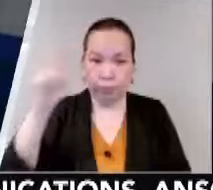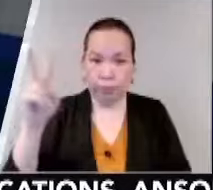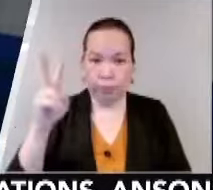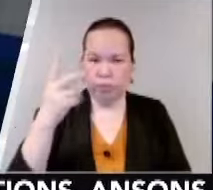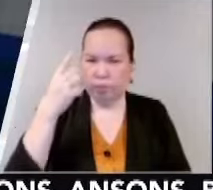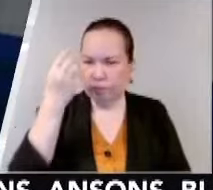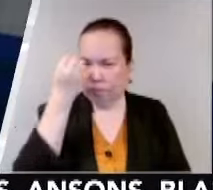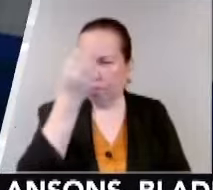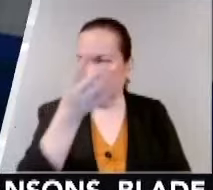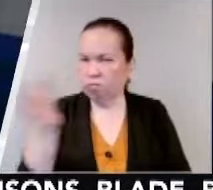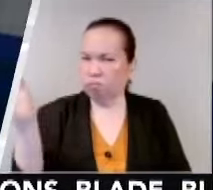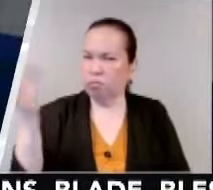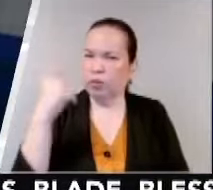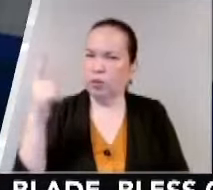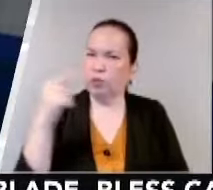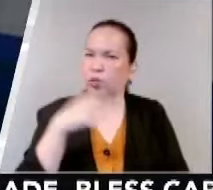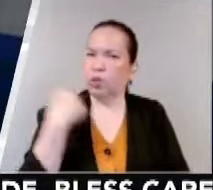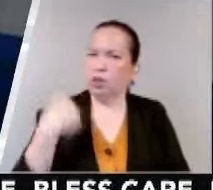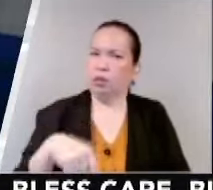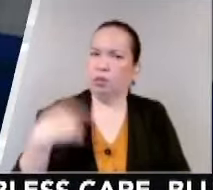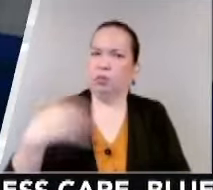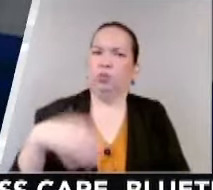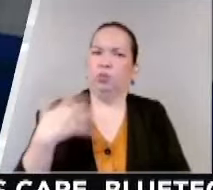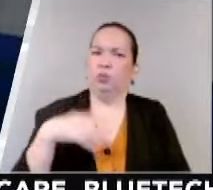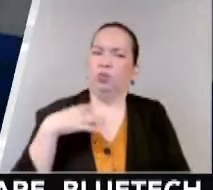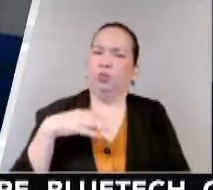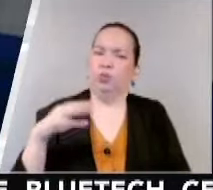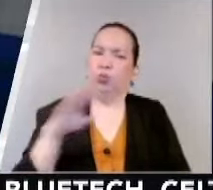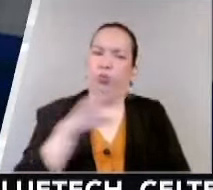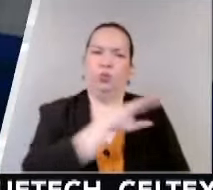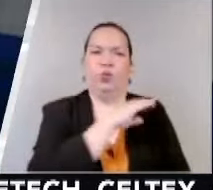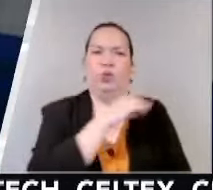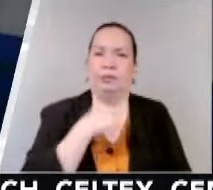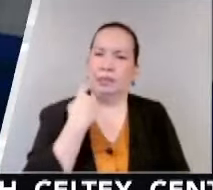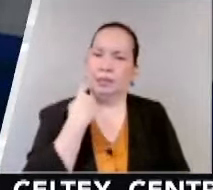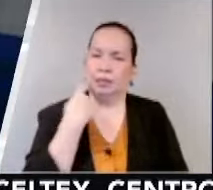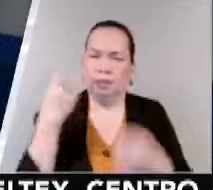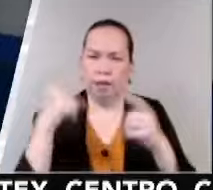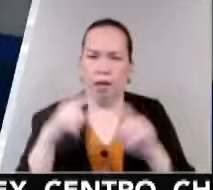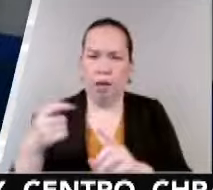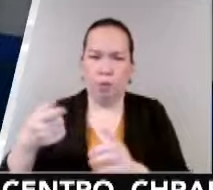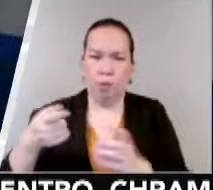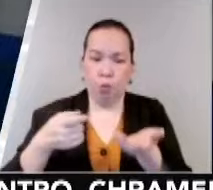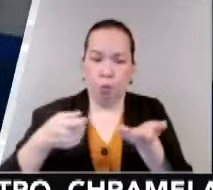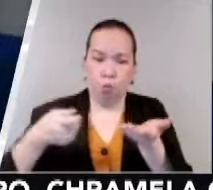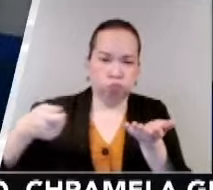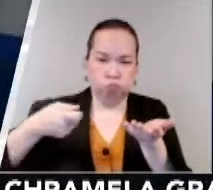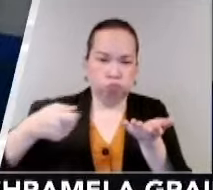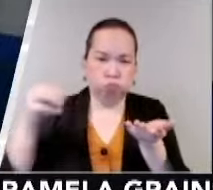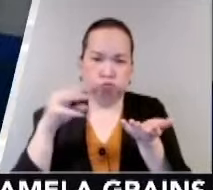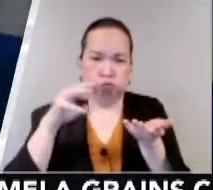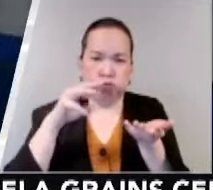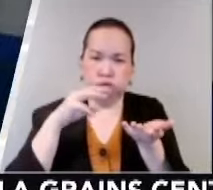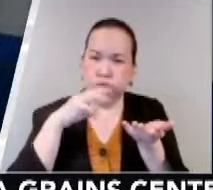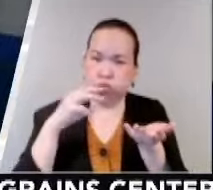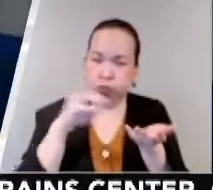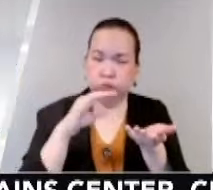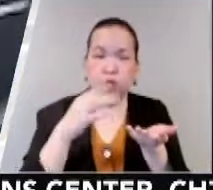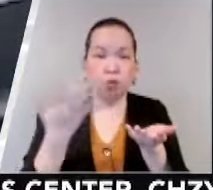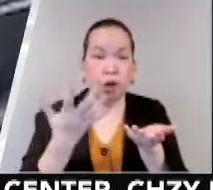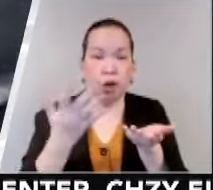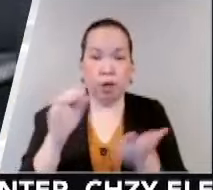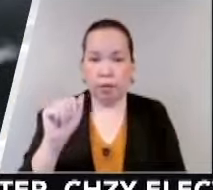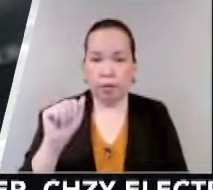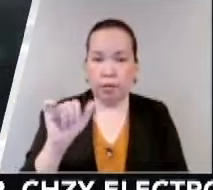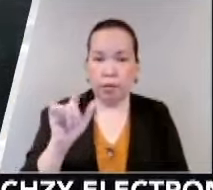hakbang ng China tulad ng pinakahuling pagbomba ng China Coast Guard sa barko ng Pilipinas sa Ayungin Shoal. Sa